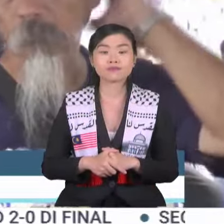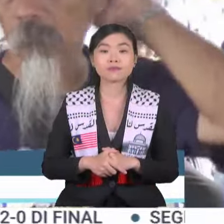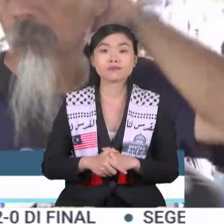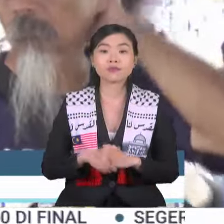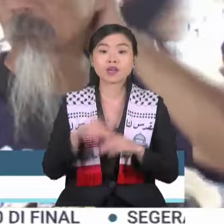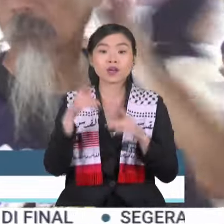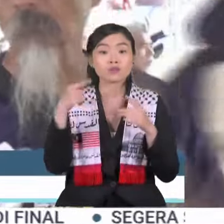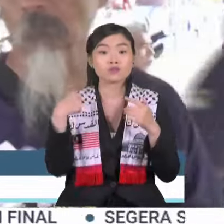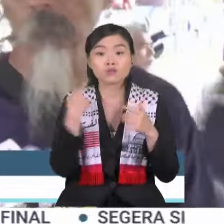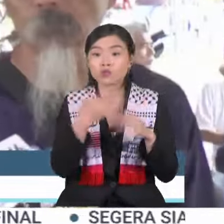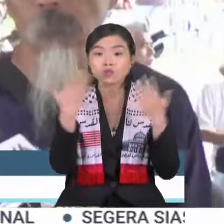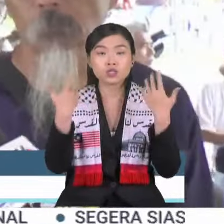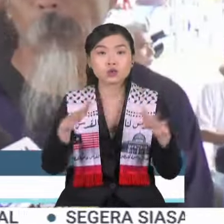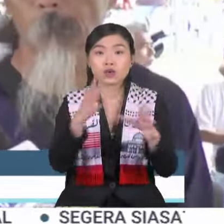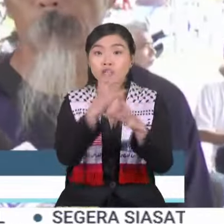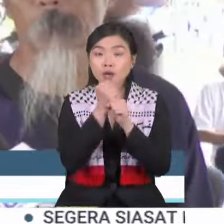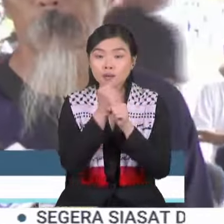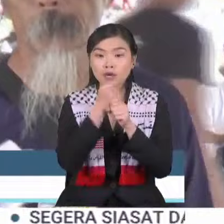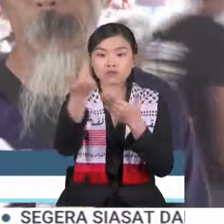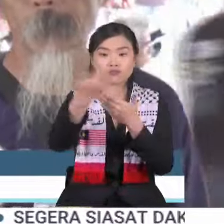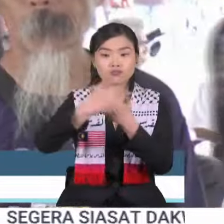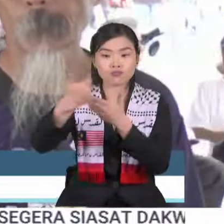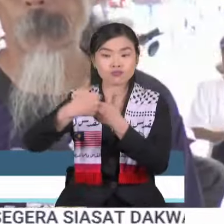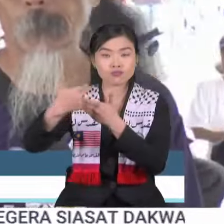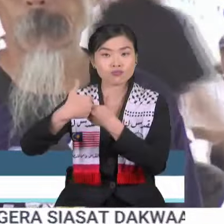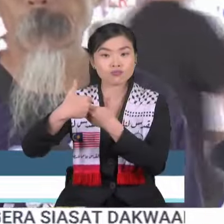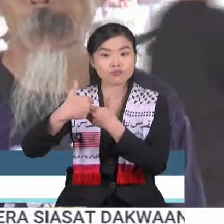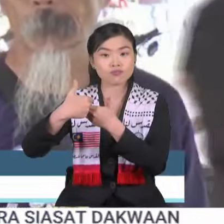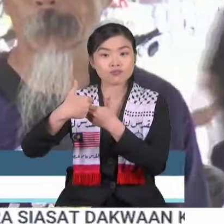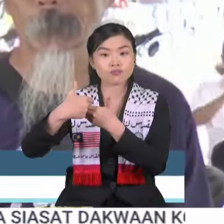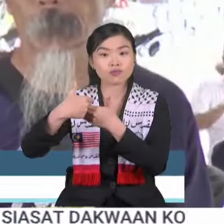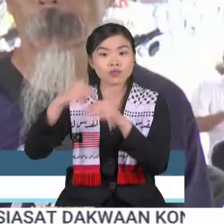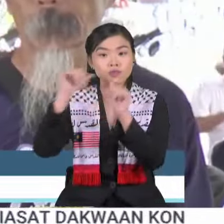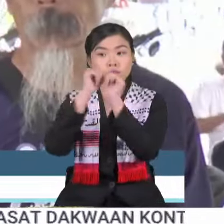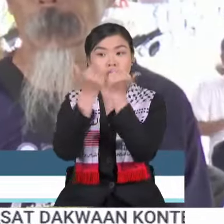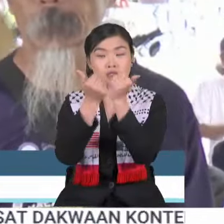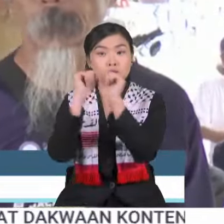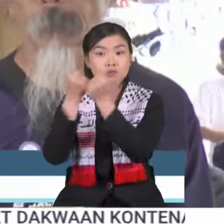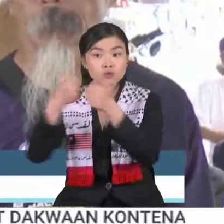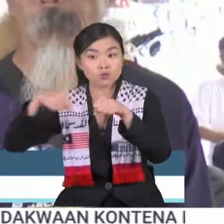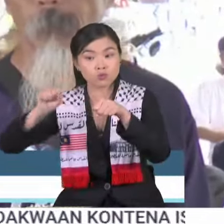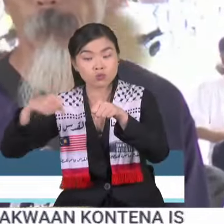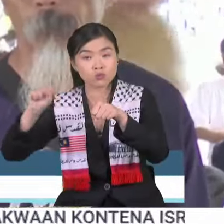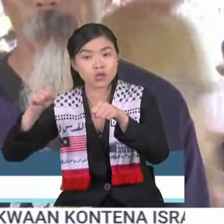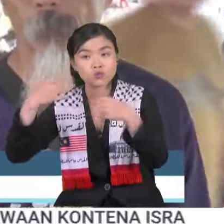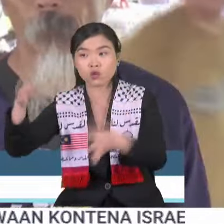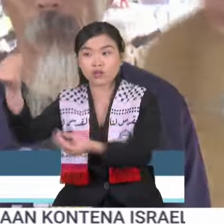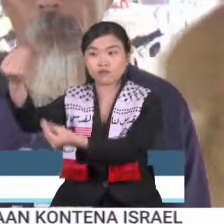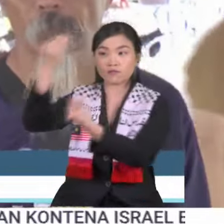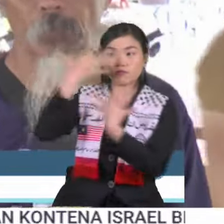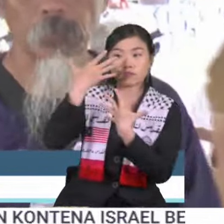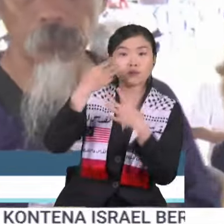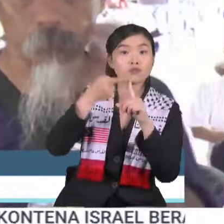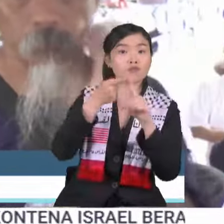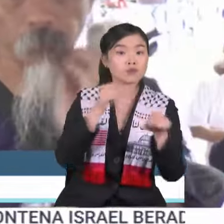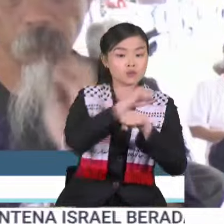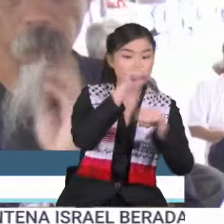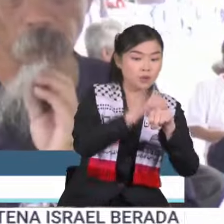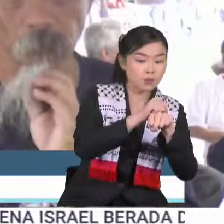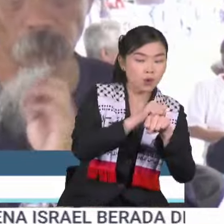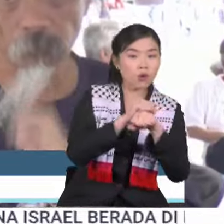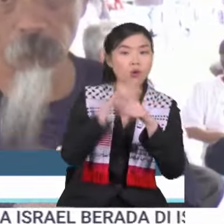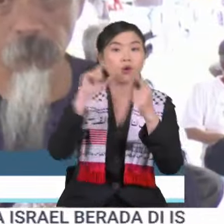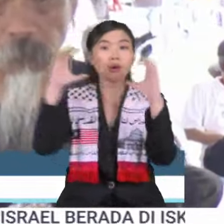Semestinya kita dah dapat penyertaan yang kita dimaklumkan oleh persatuan-persatuan pemotoran ni daripada Singapura,